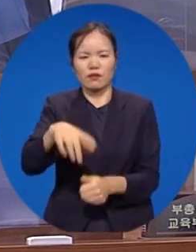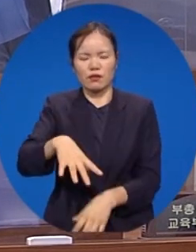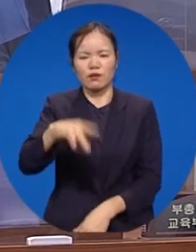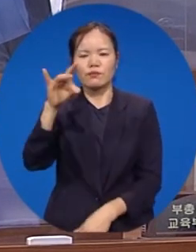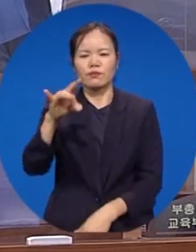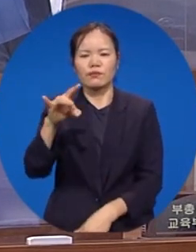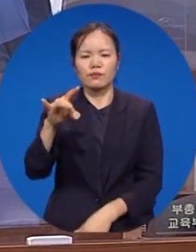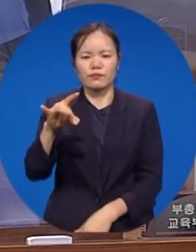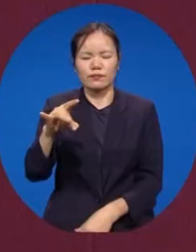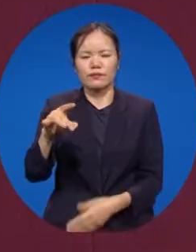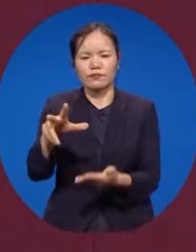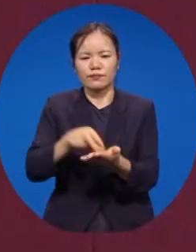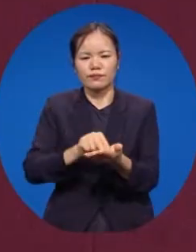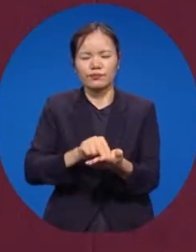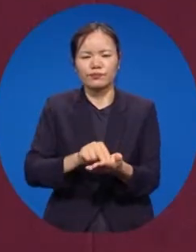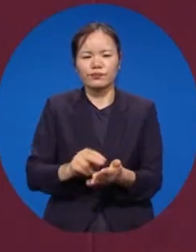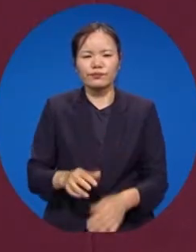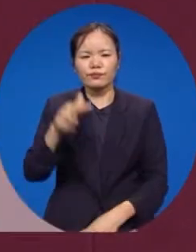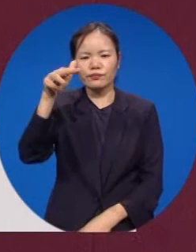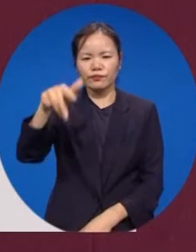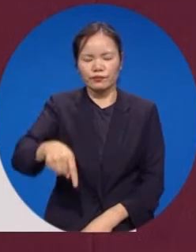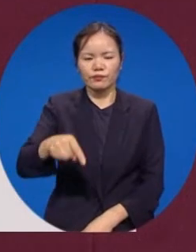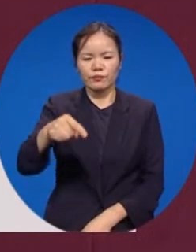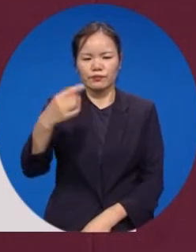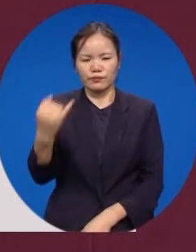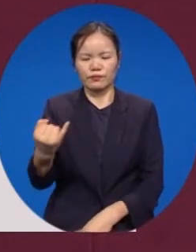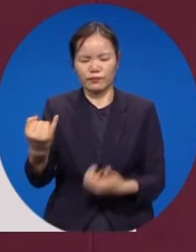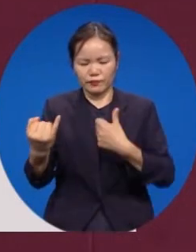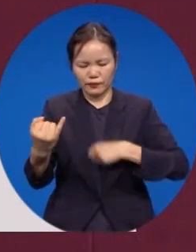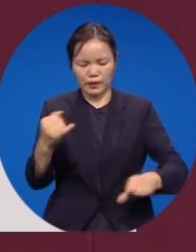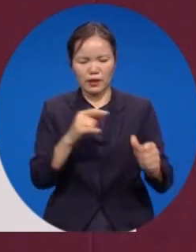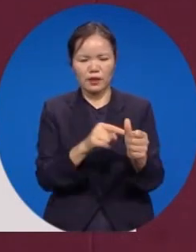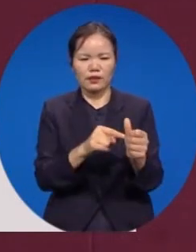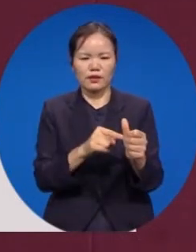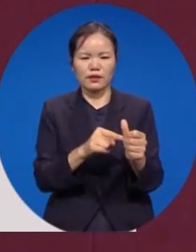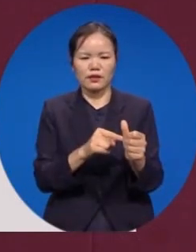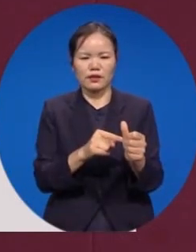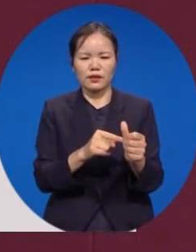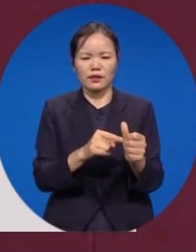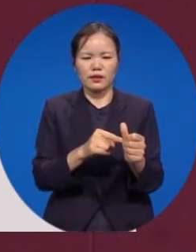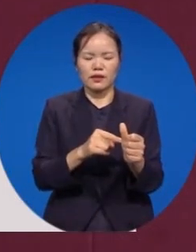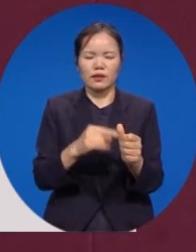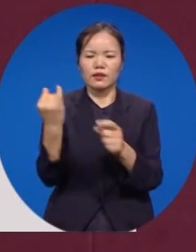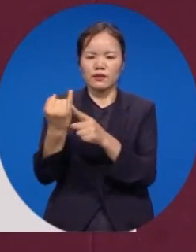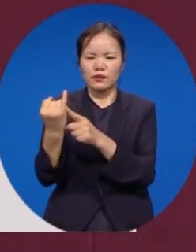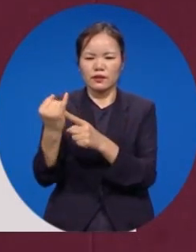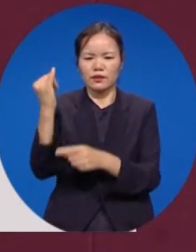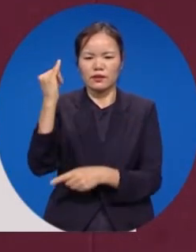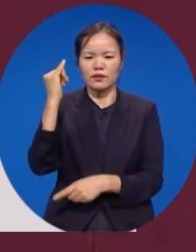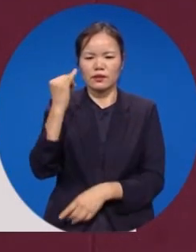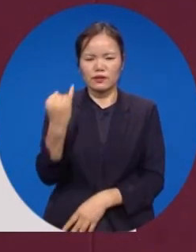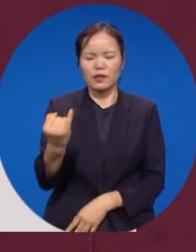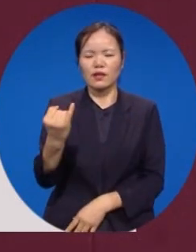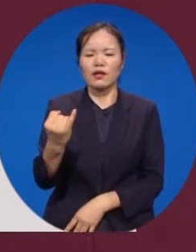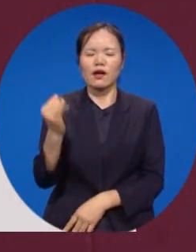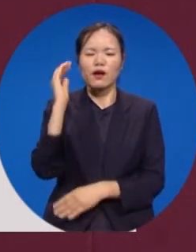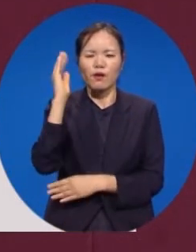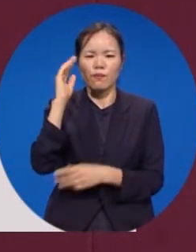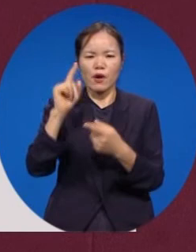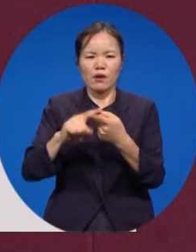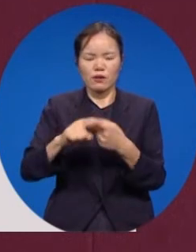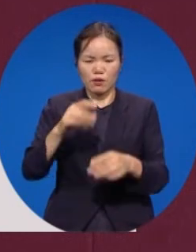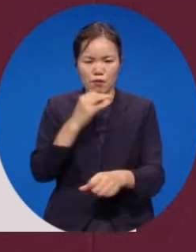잘못되었습니다. 추 장관 아들 서모 씨 사건은 추 장관 이야기대로 간단한 사건입니다. 그런데